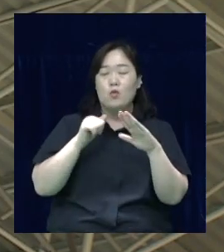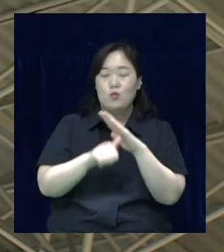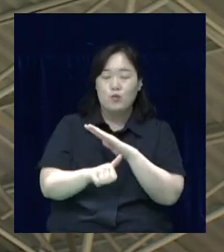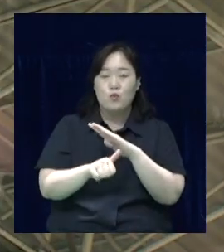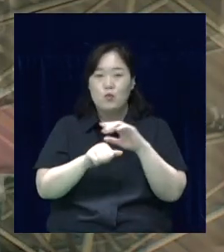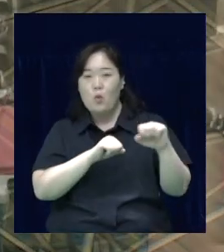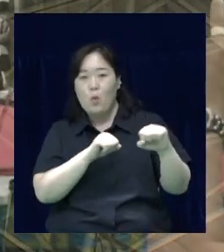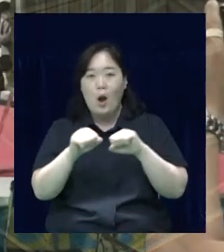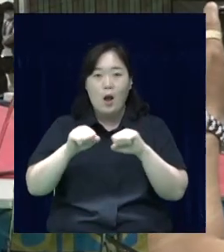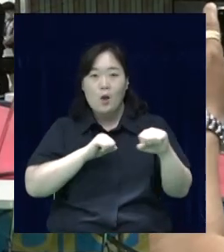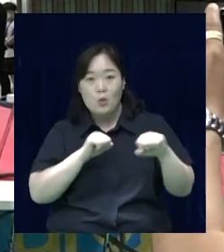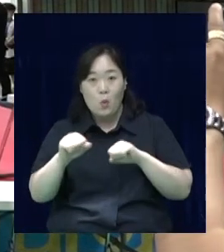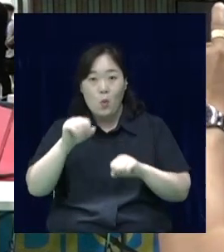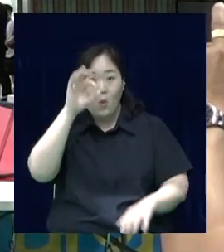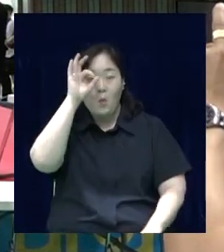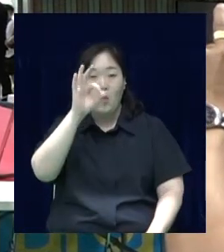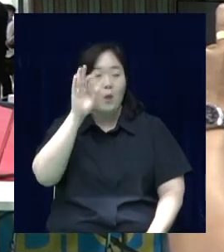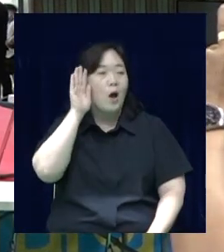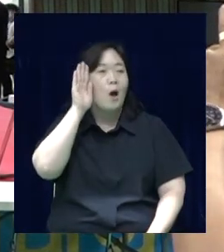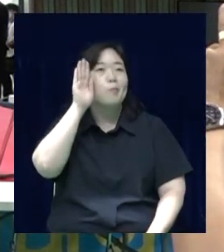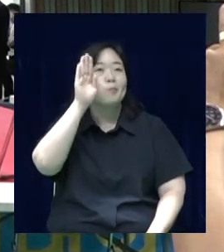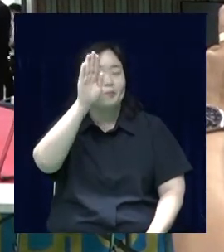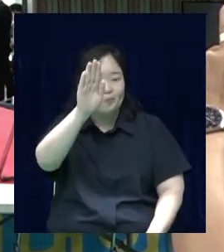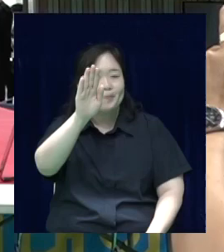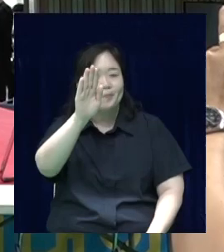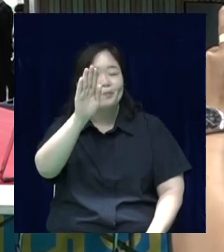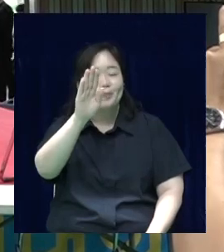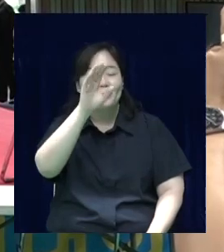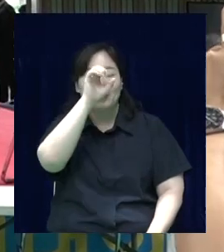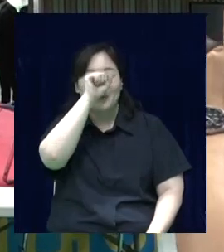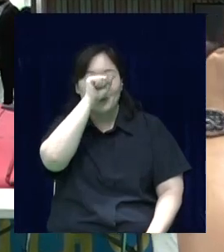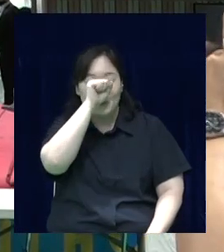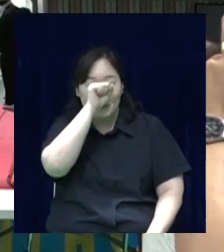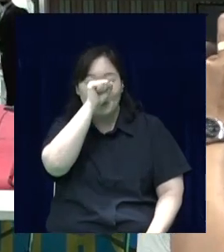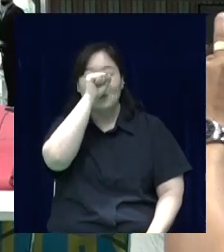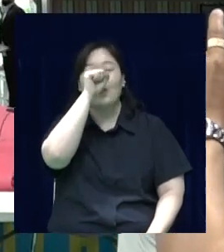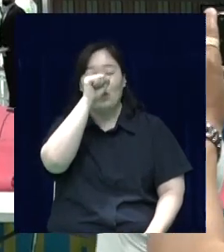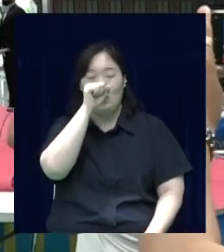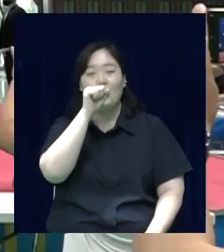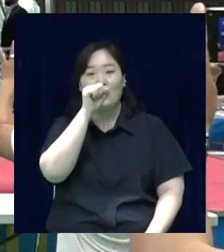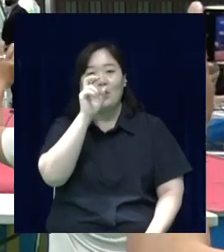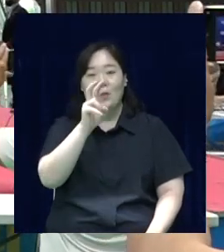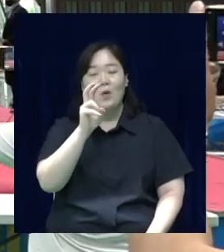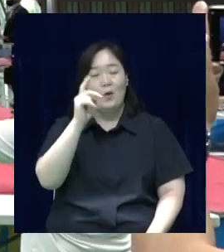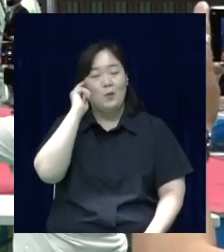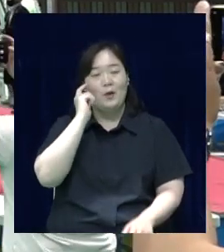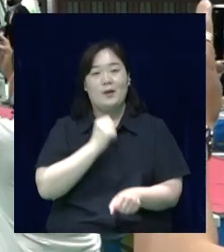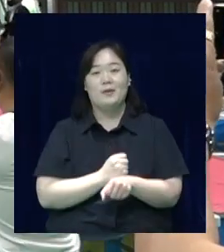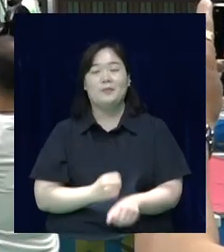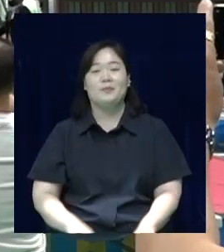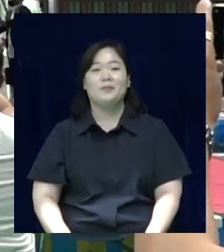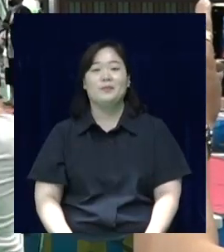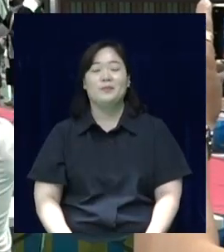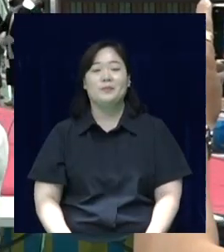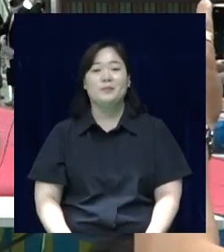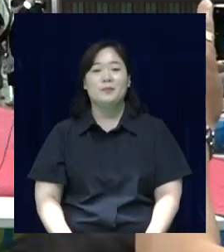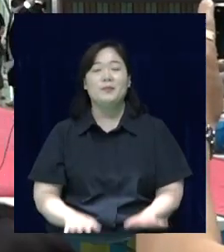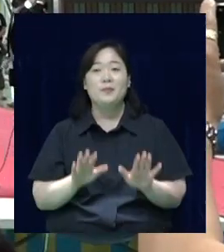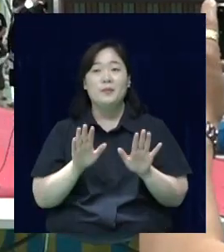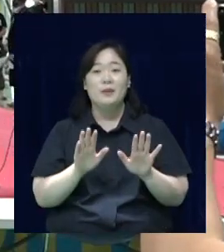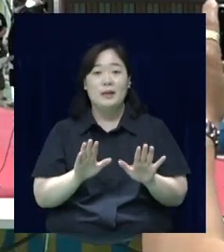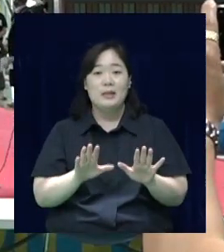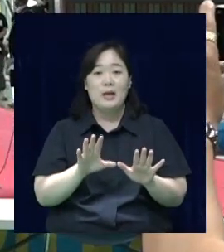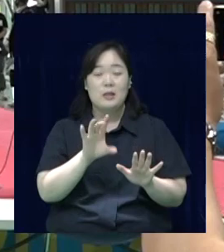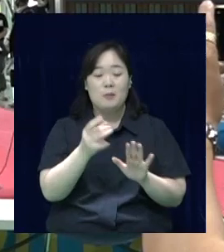보면서 앞으로의 미래를 또 좀 긍정적으로 바라볼 수 있는 기회도 마련됐으면 좋겠습니다. 네, 맞습니다. 자, 지금은 일단은